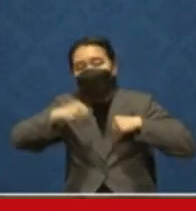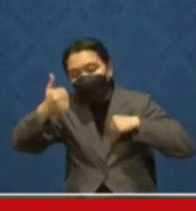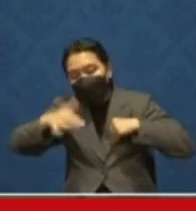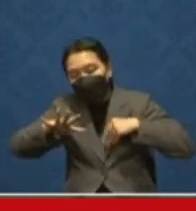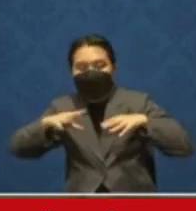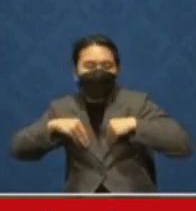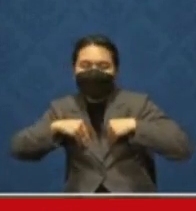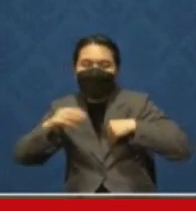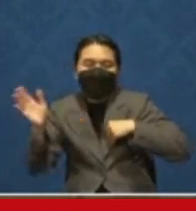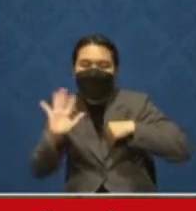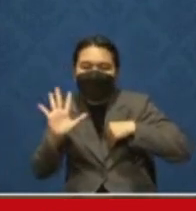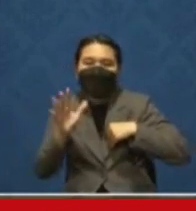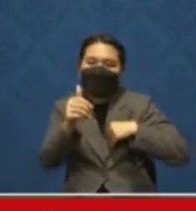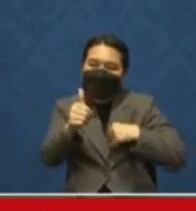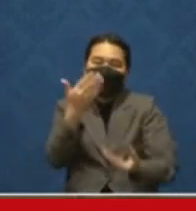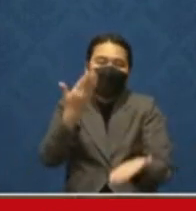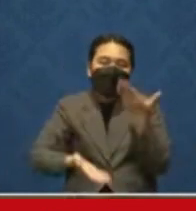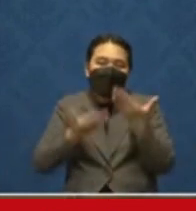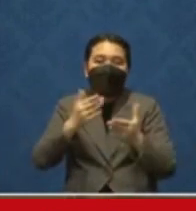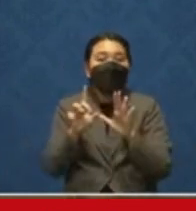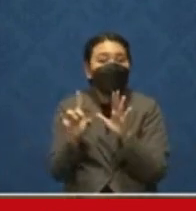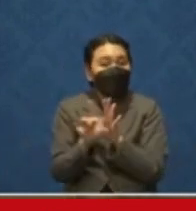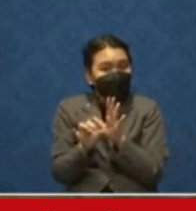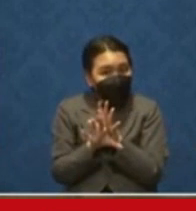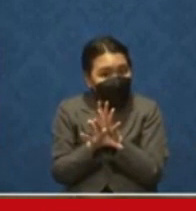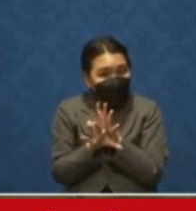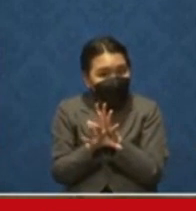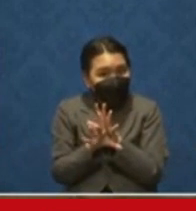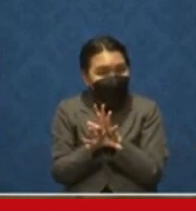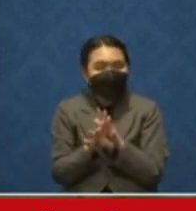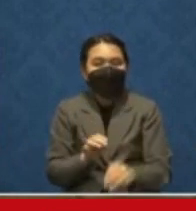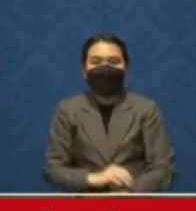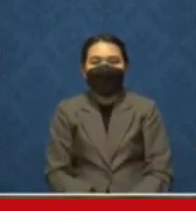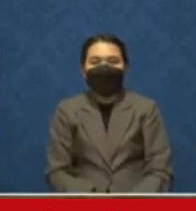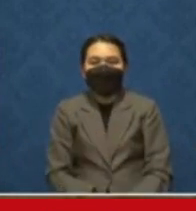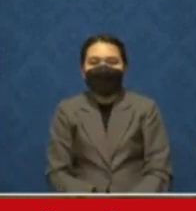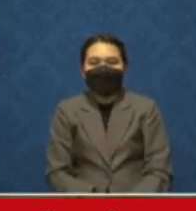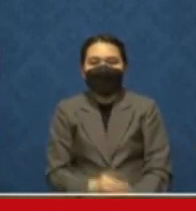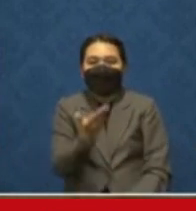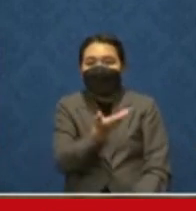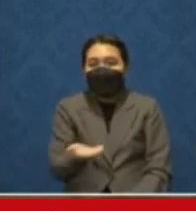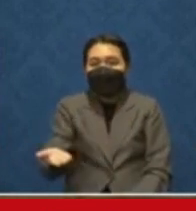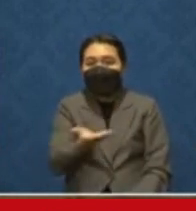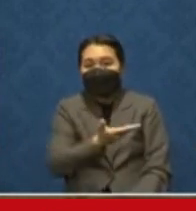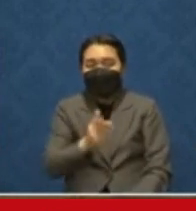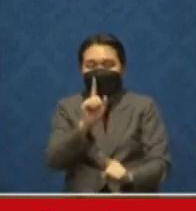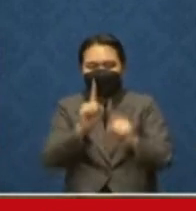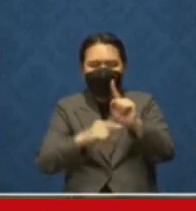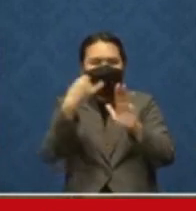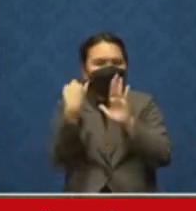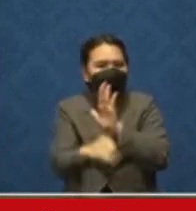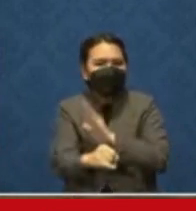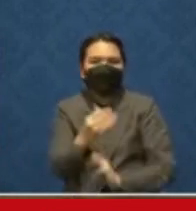มันไม่ใช่คนทั้งประเทศและก็แล้วจะทำจะว่าไปจิตจะรับมันก็รับได้รับไม่ได้ก็รับไม่ได้